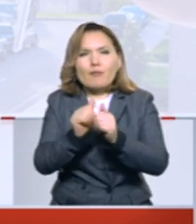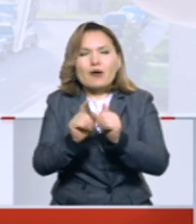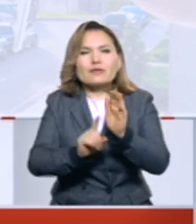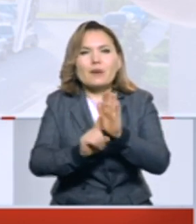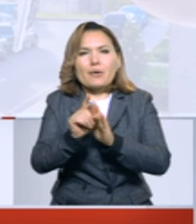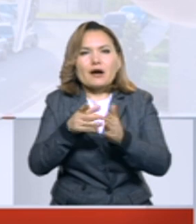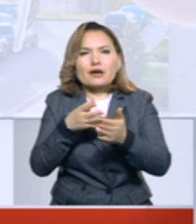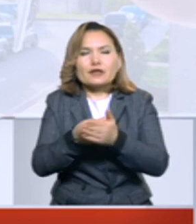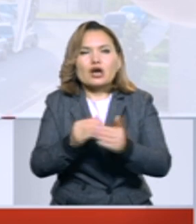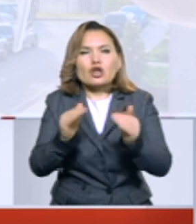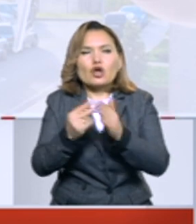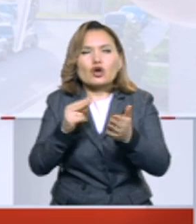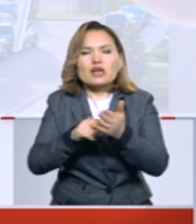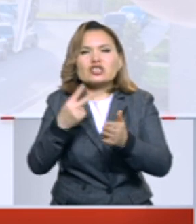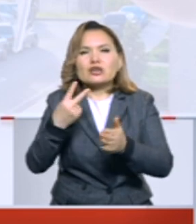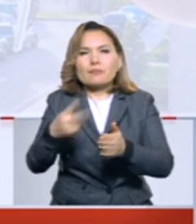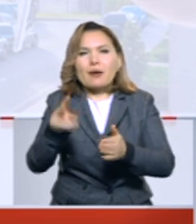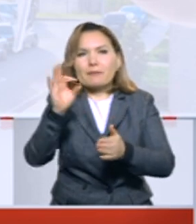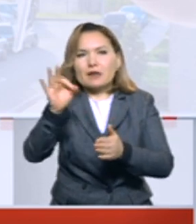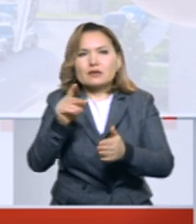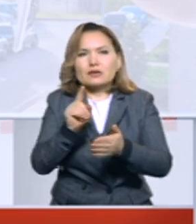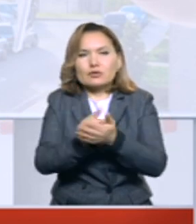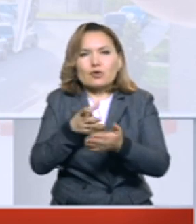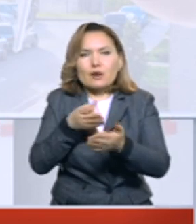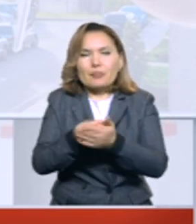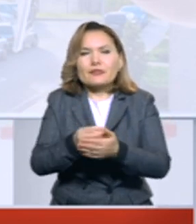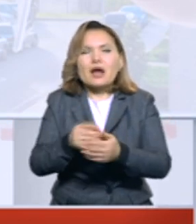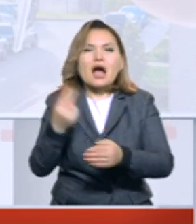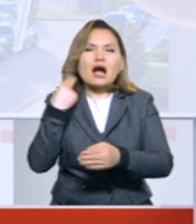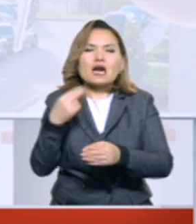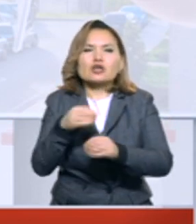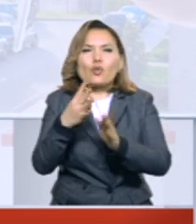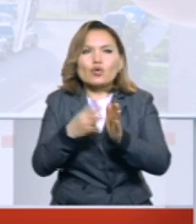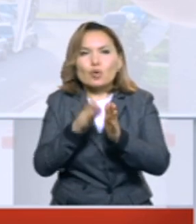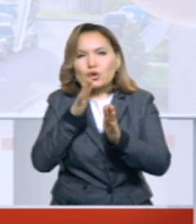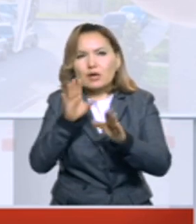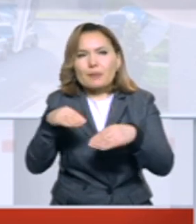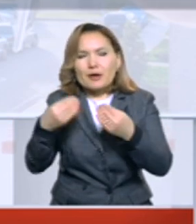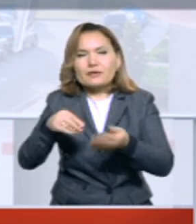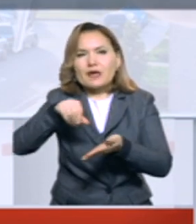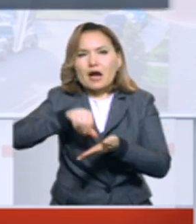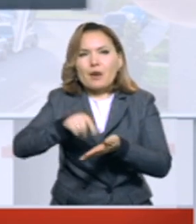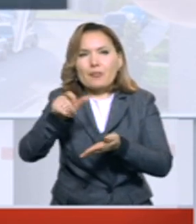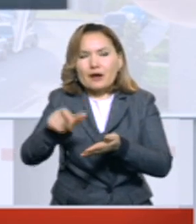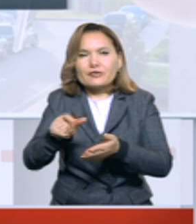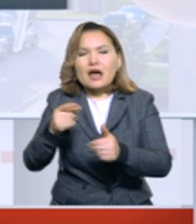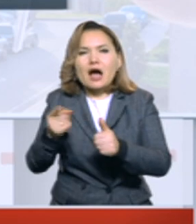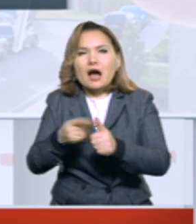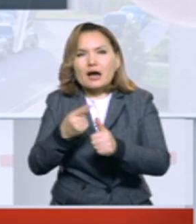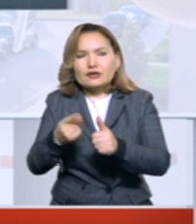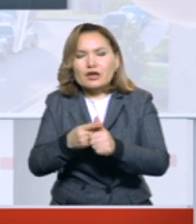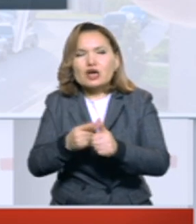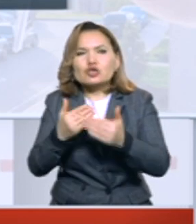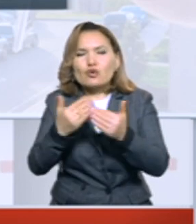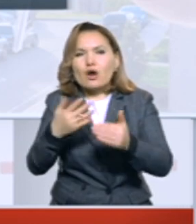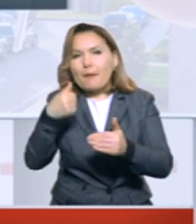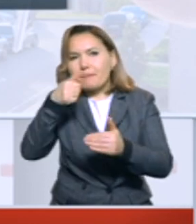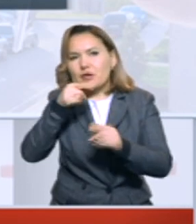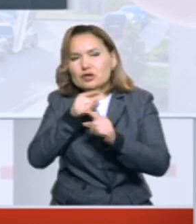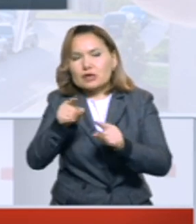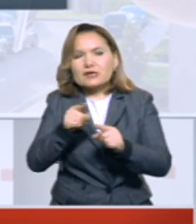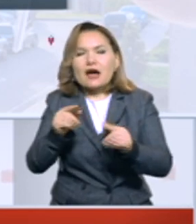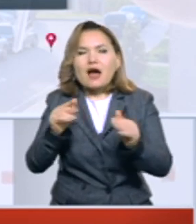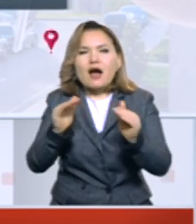үйғынының 20%-нен кем болмауы тиіс. Қарыз 19 жылға беріледі. Қатысушының атында соңғы 5 жылда үй болмауы керек.